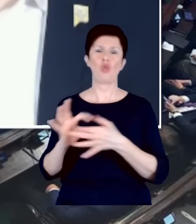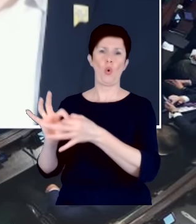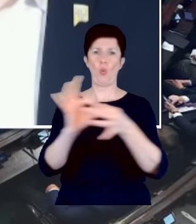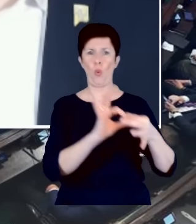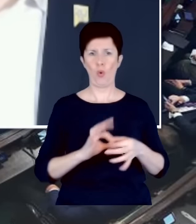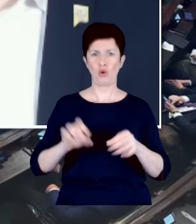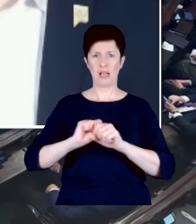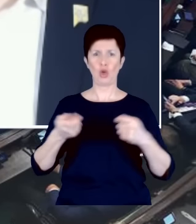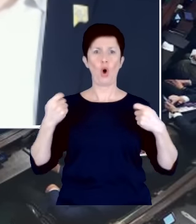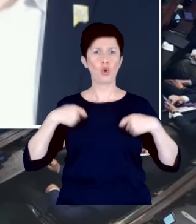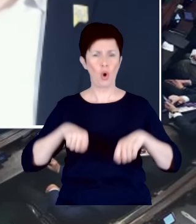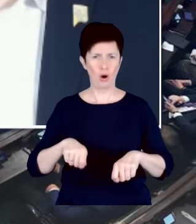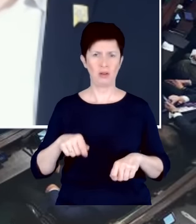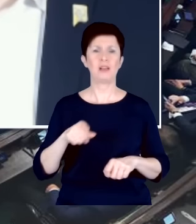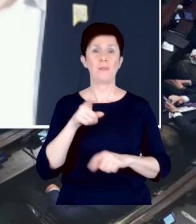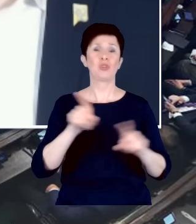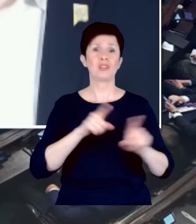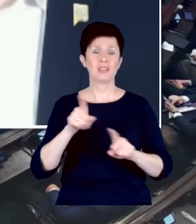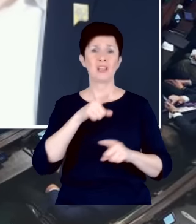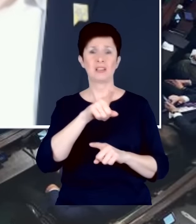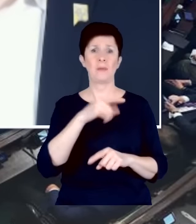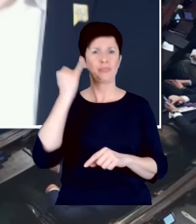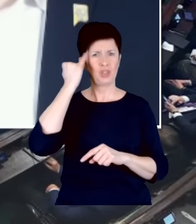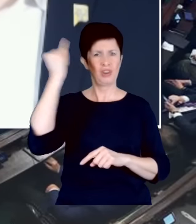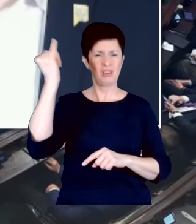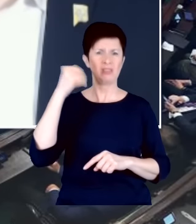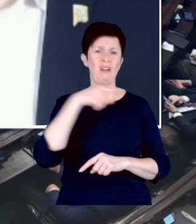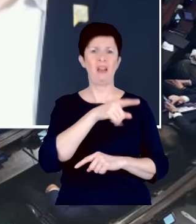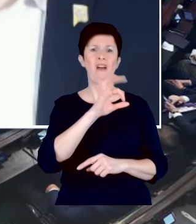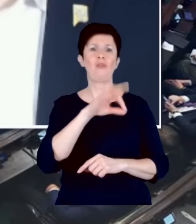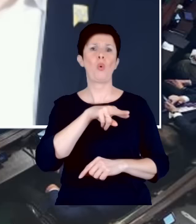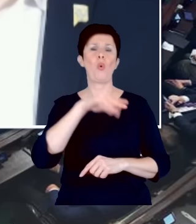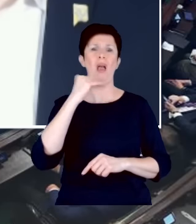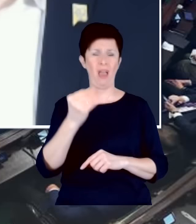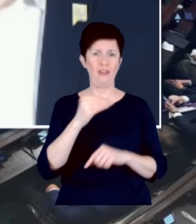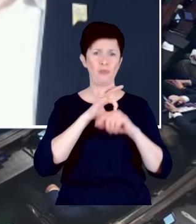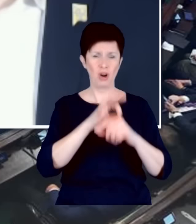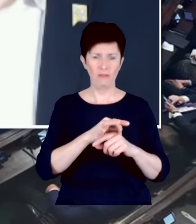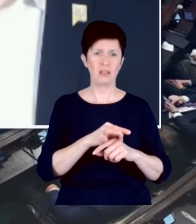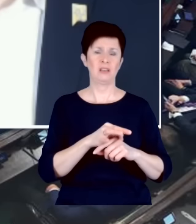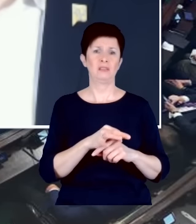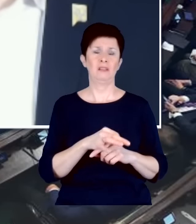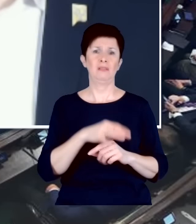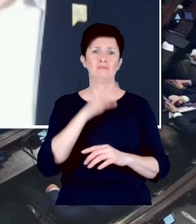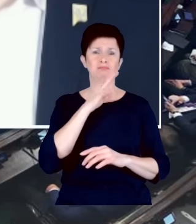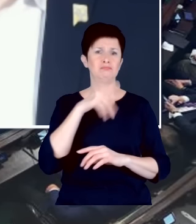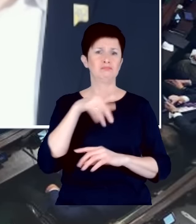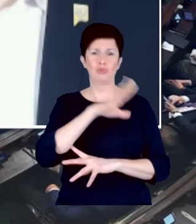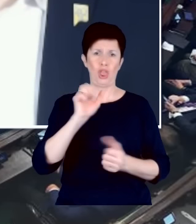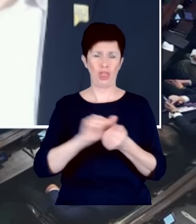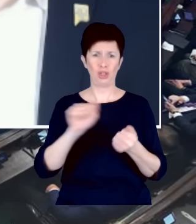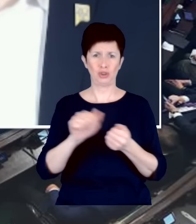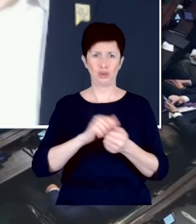tu na myśli wprowadzenie idei Fransa Timmermansa, bzdur po prostu Zielonego Ładu, Fit for 55,